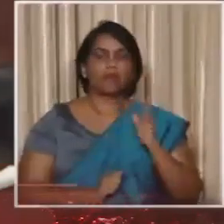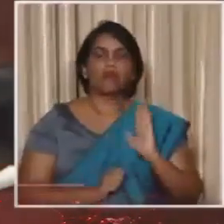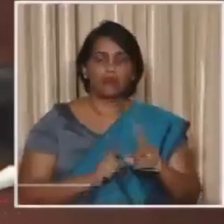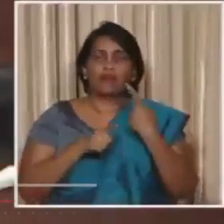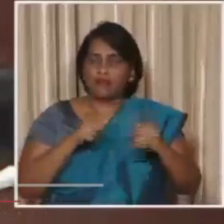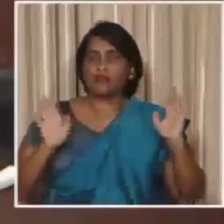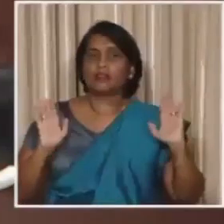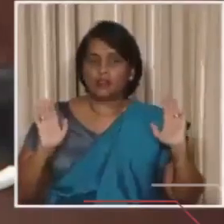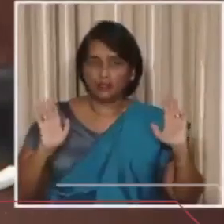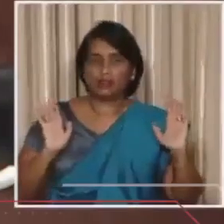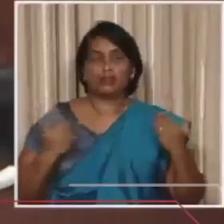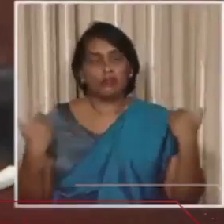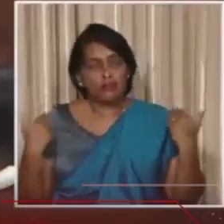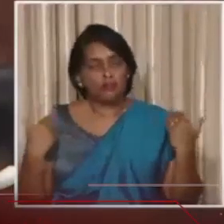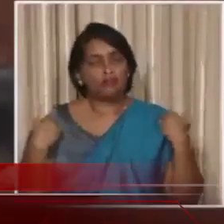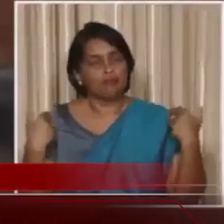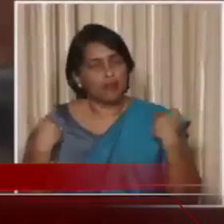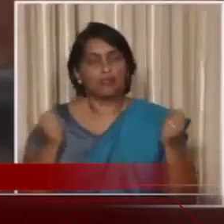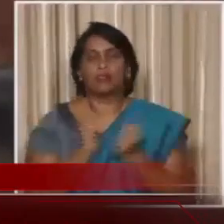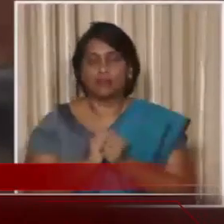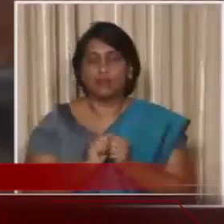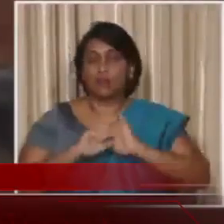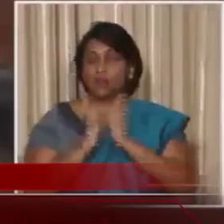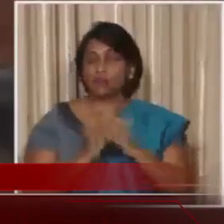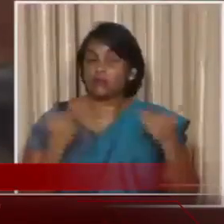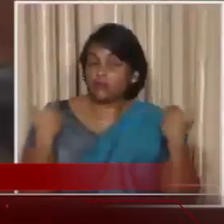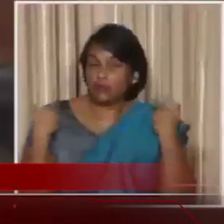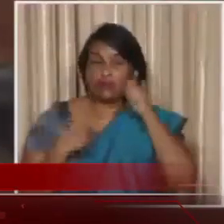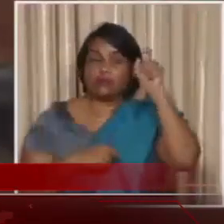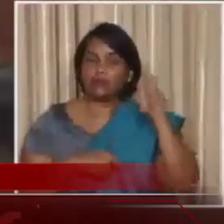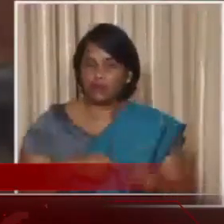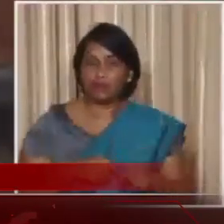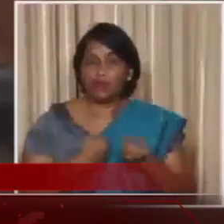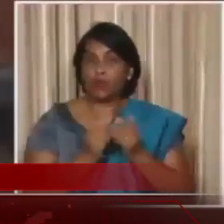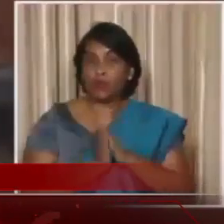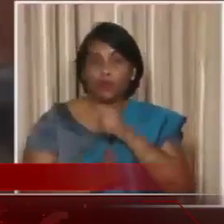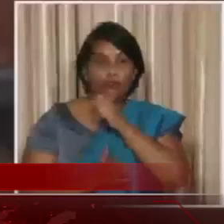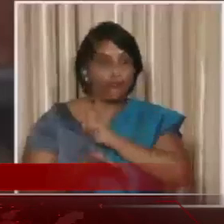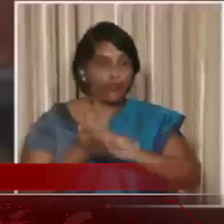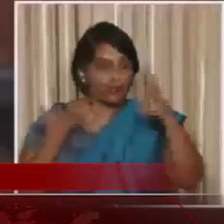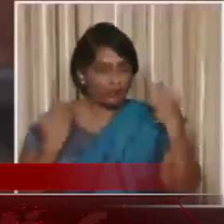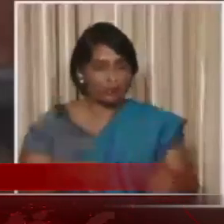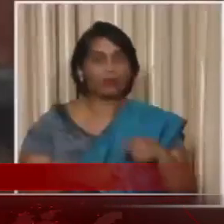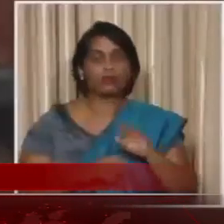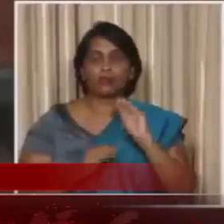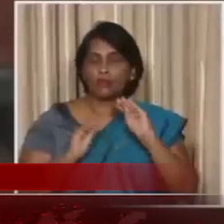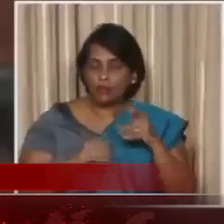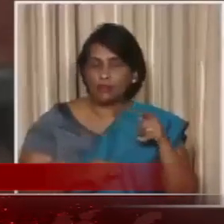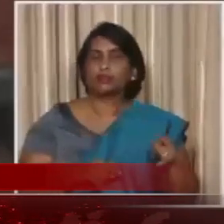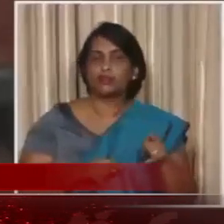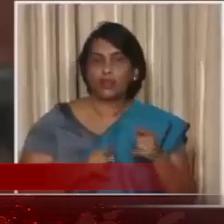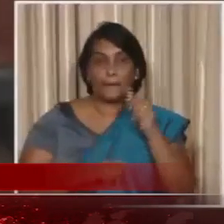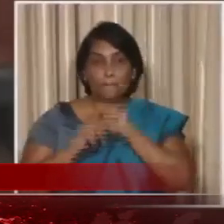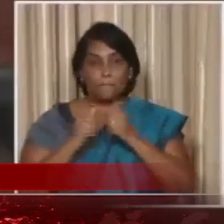ikolan kiri. Sramaya wakurna kavitra ikkari Sramaya wakurna kenage Tama visrama giyata passi Yamprahmana ke huwa tamanda